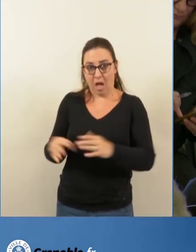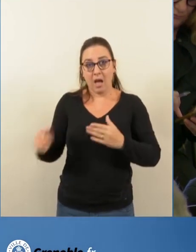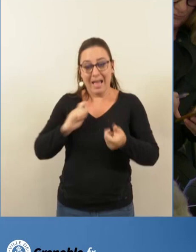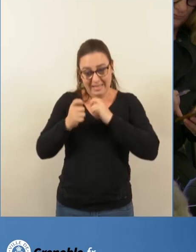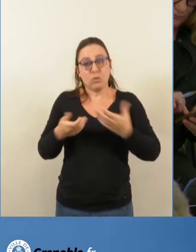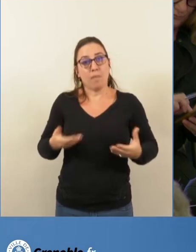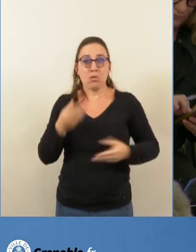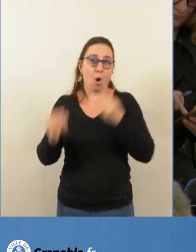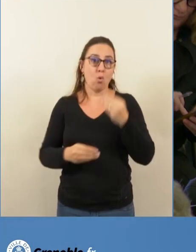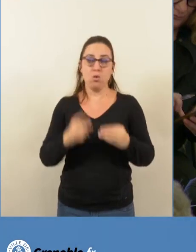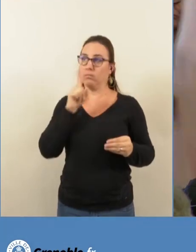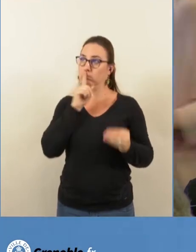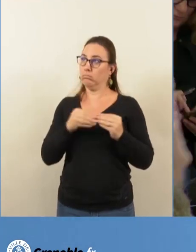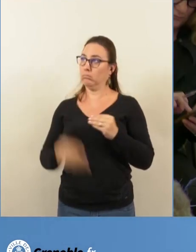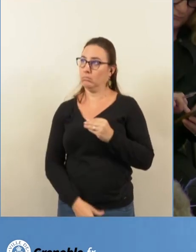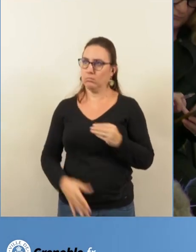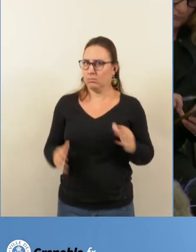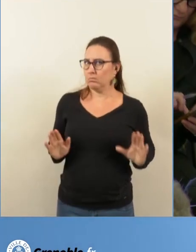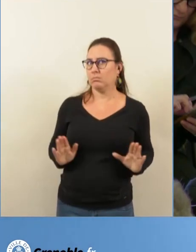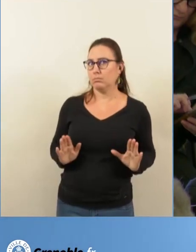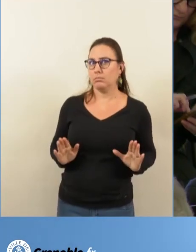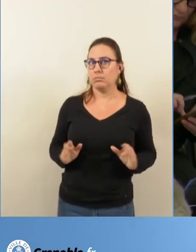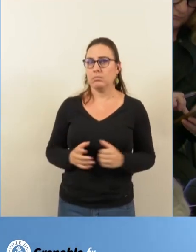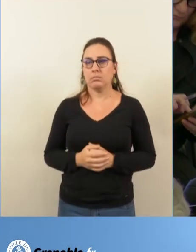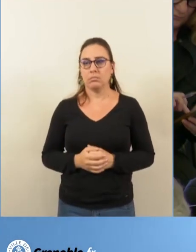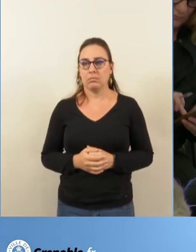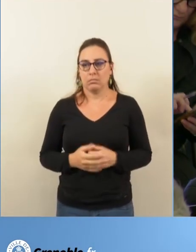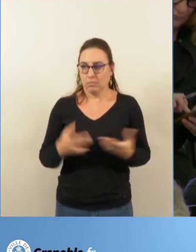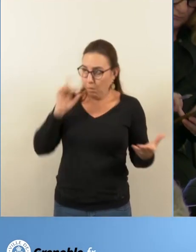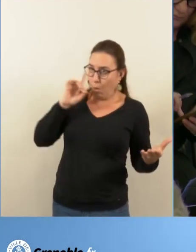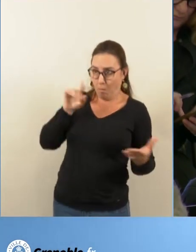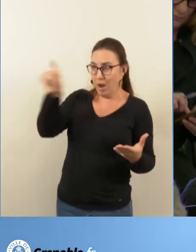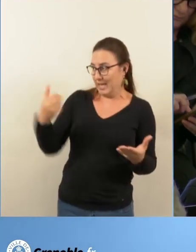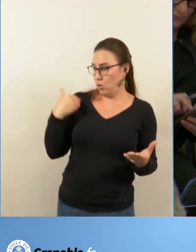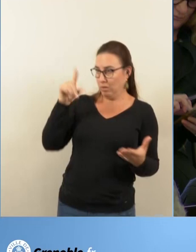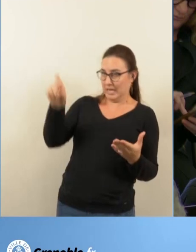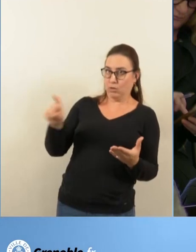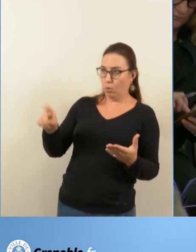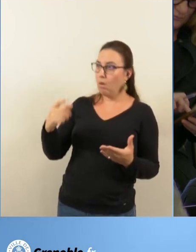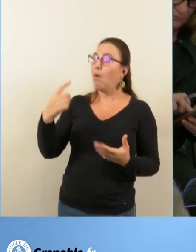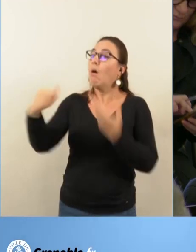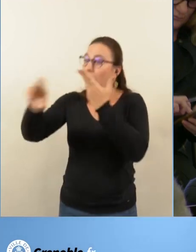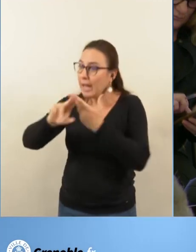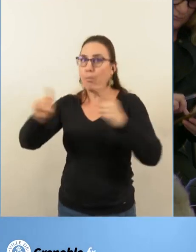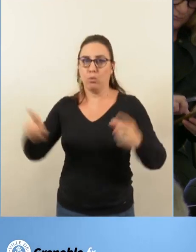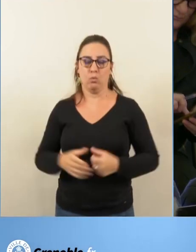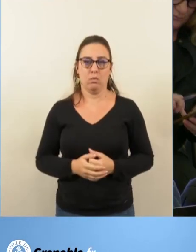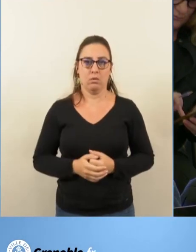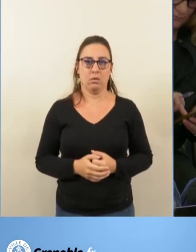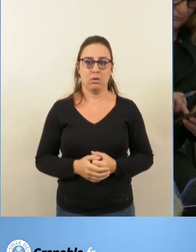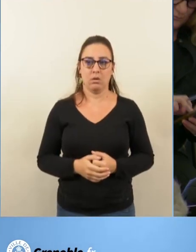où on ne les aborde pas je renvoie parce que c'était la question que j'ai posée et vous n'avez pas répondu à cette question là